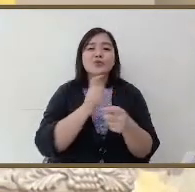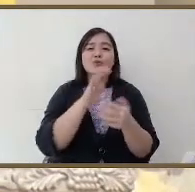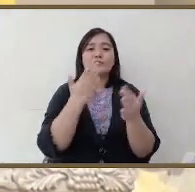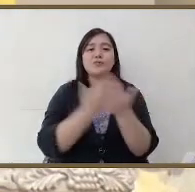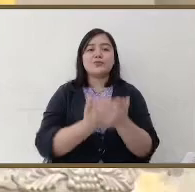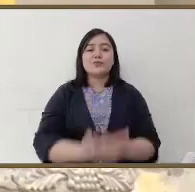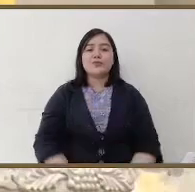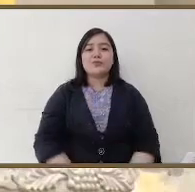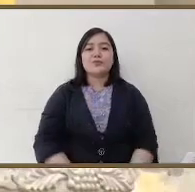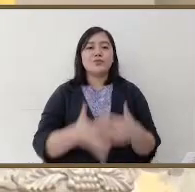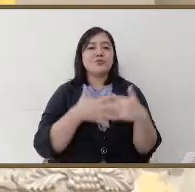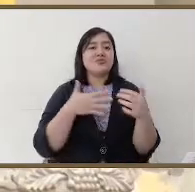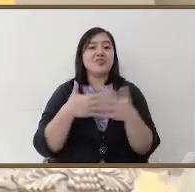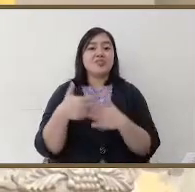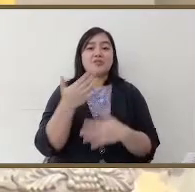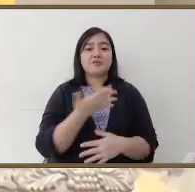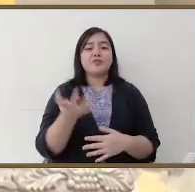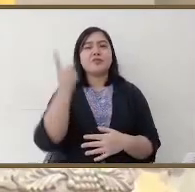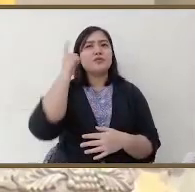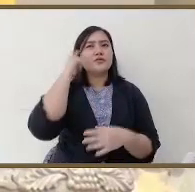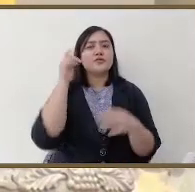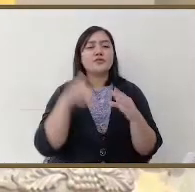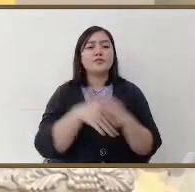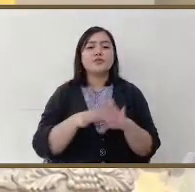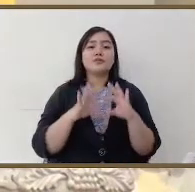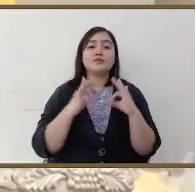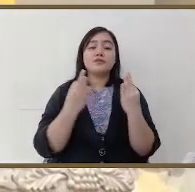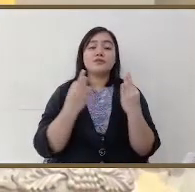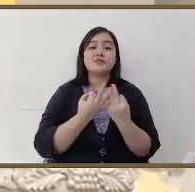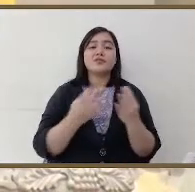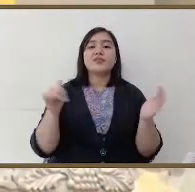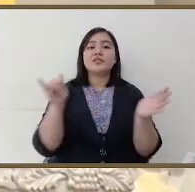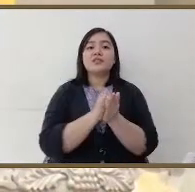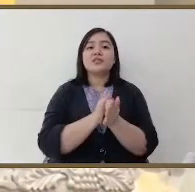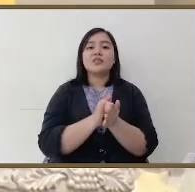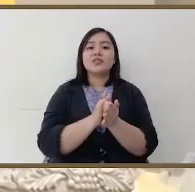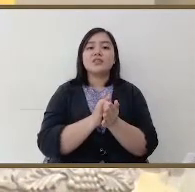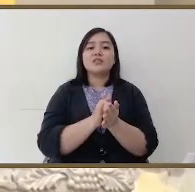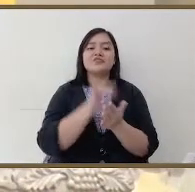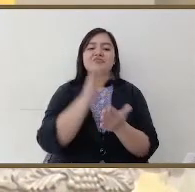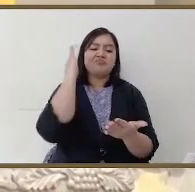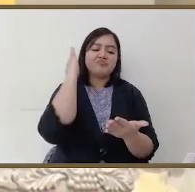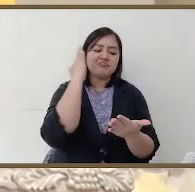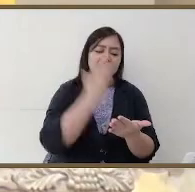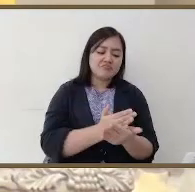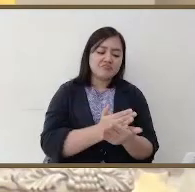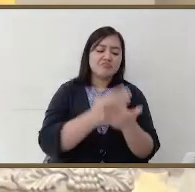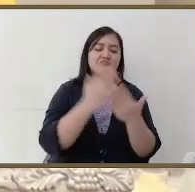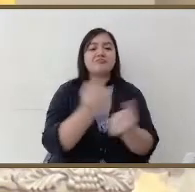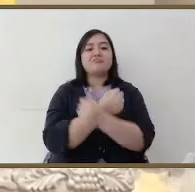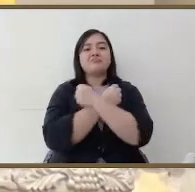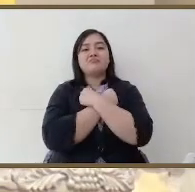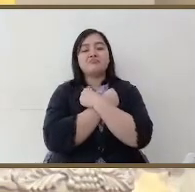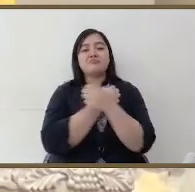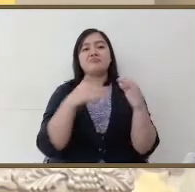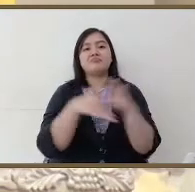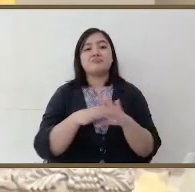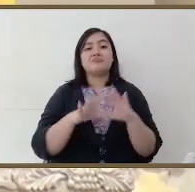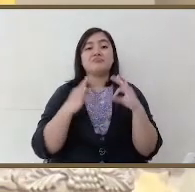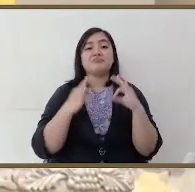na nasa loob ng tahanan natin, na siyang nagpumapatay ng apoy ng pagmamahalan sa loob ng